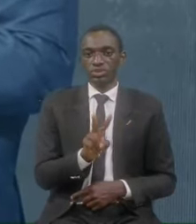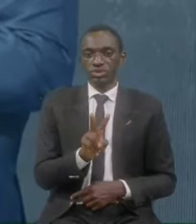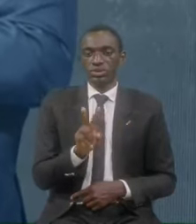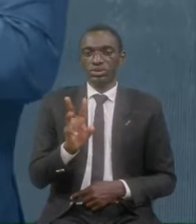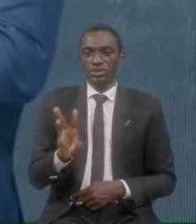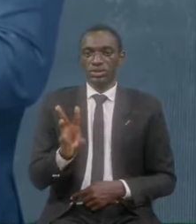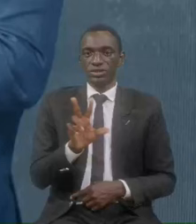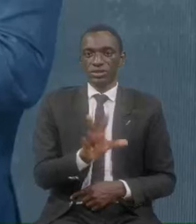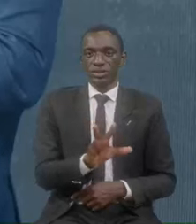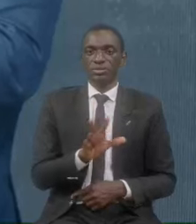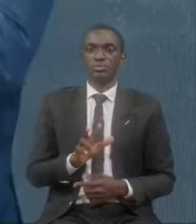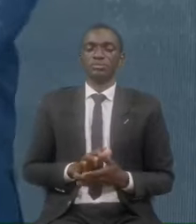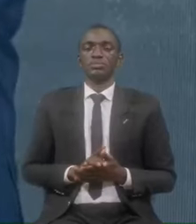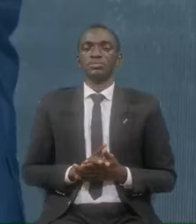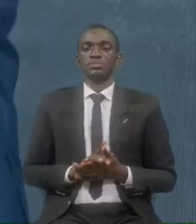+234 91 54 44 92 63